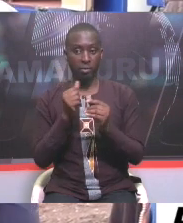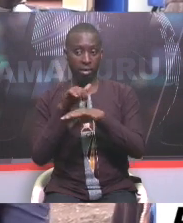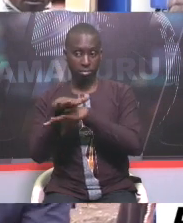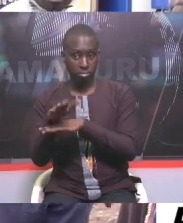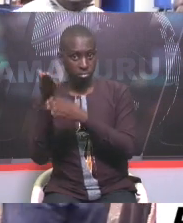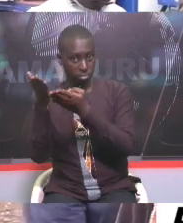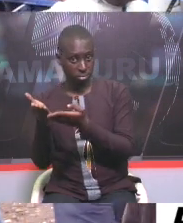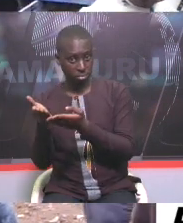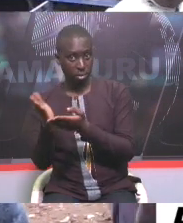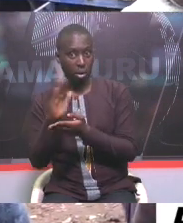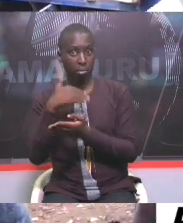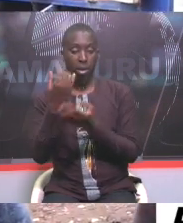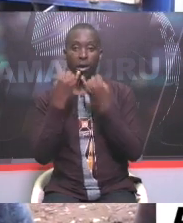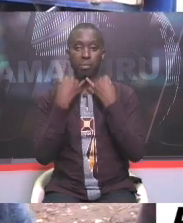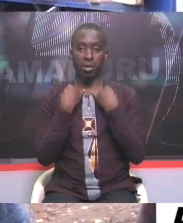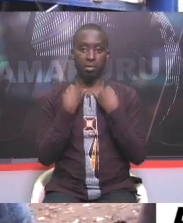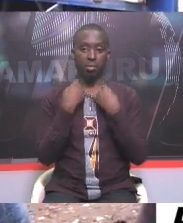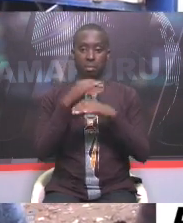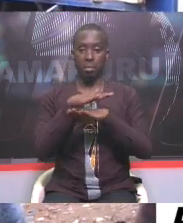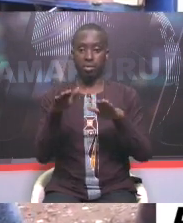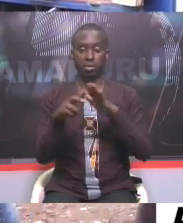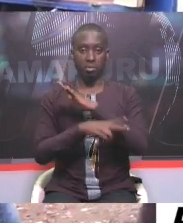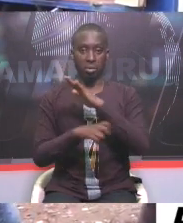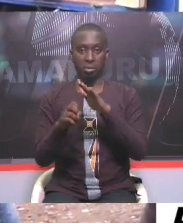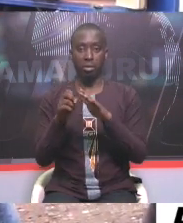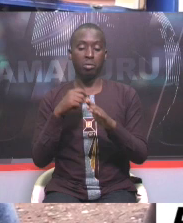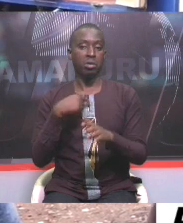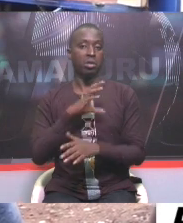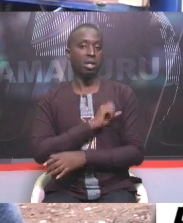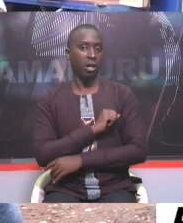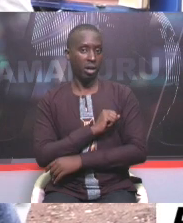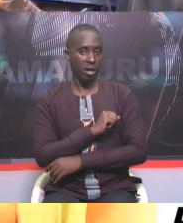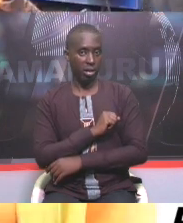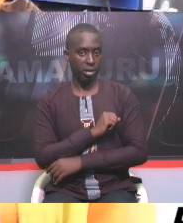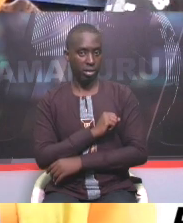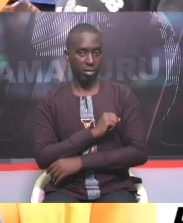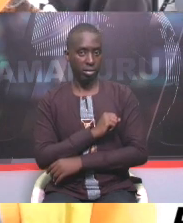agiyeho hanyuma bakambwira ngo bamaze no kuyabikuza ngo ninihangane